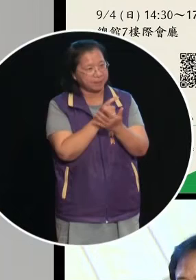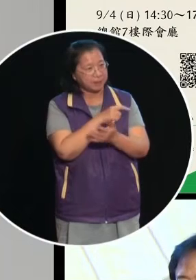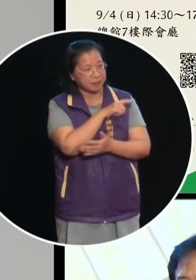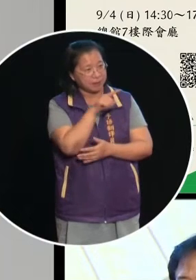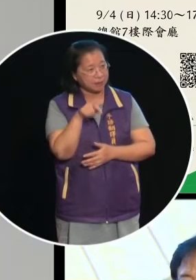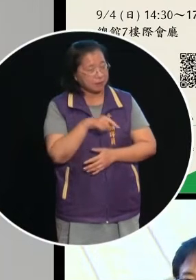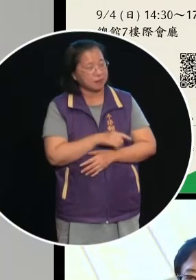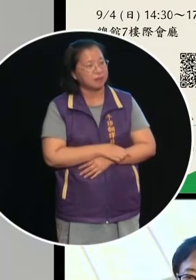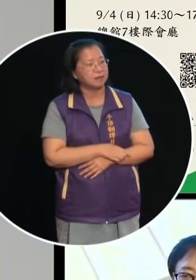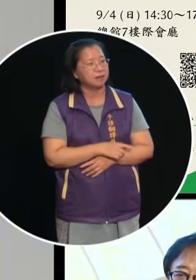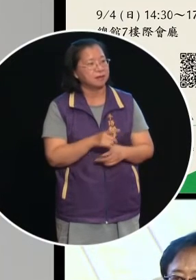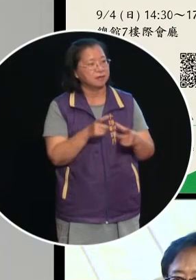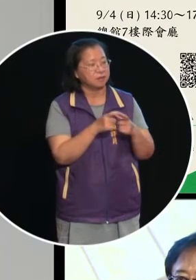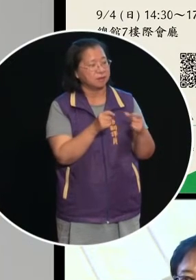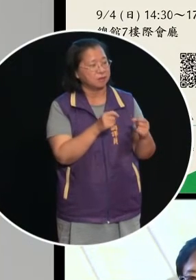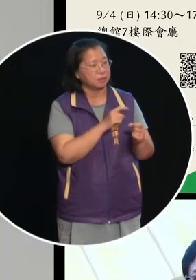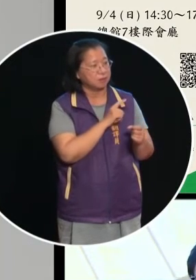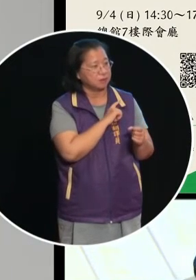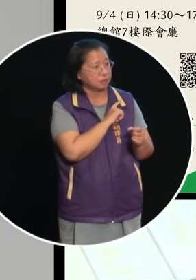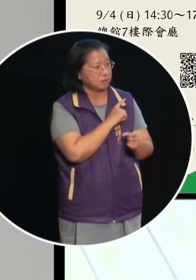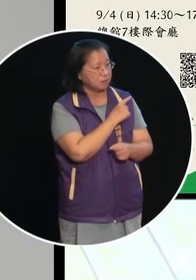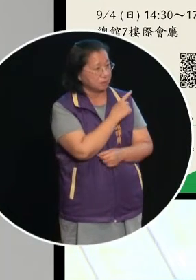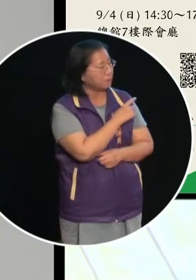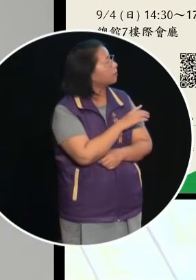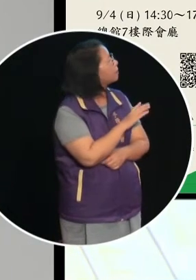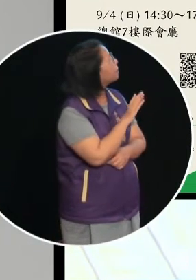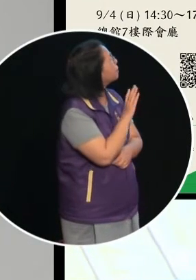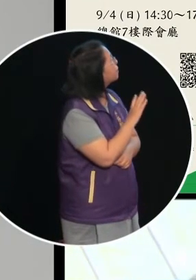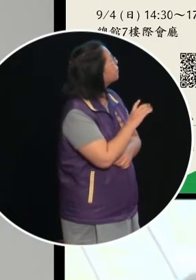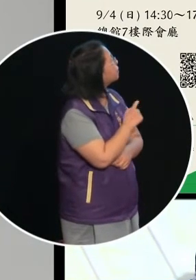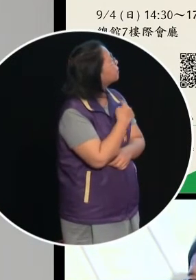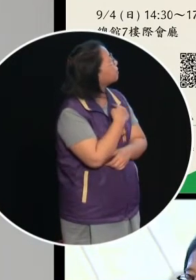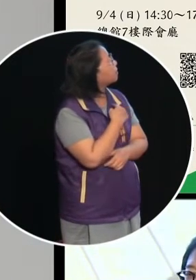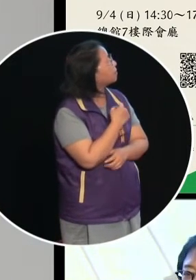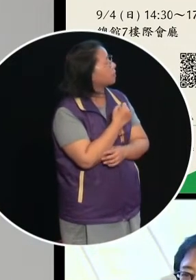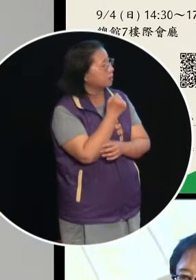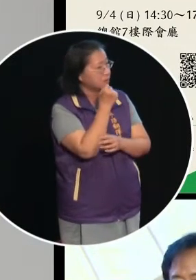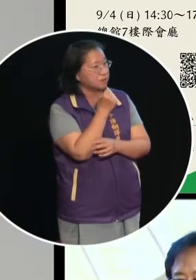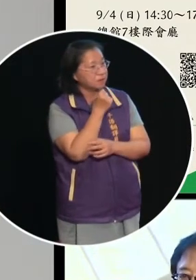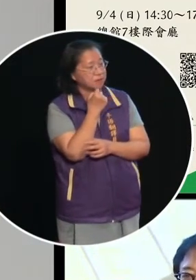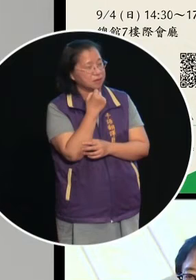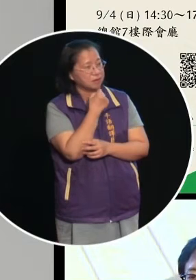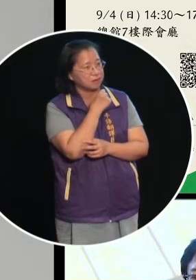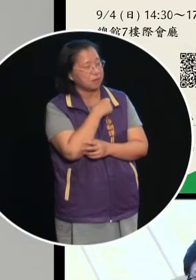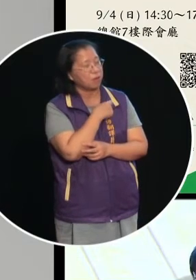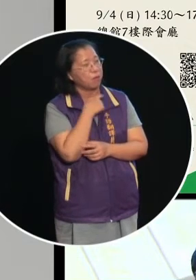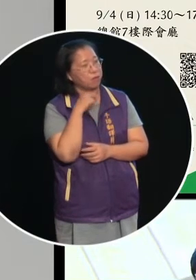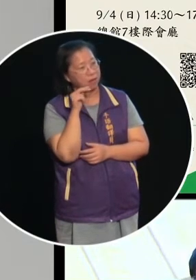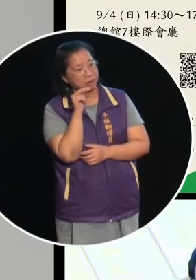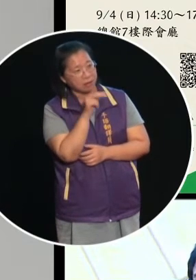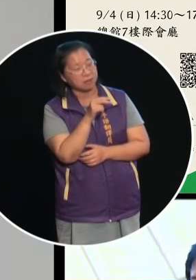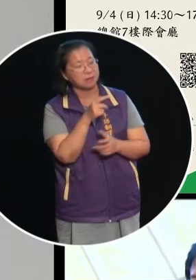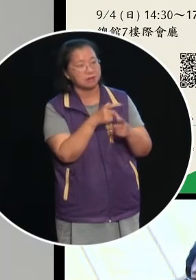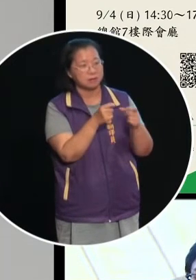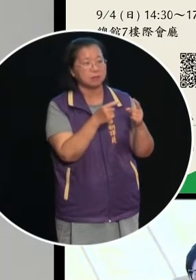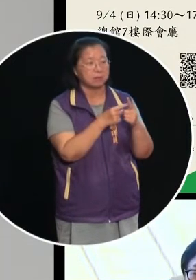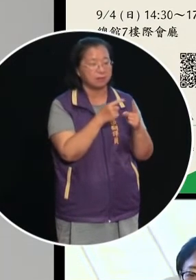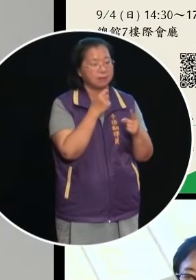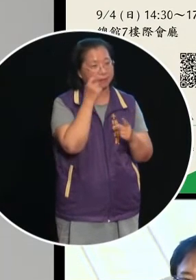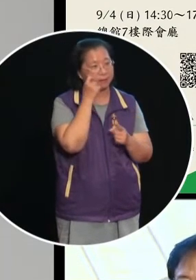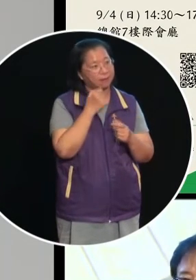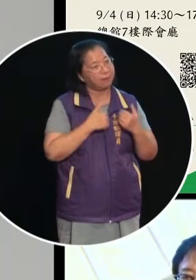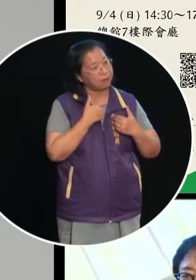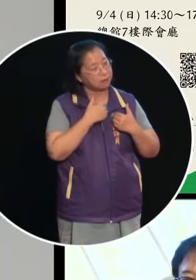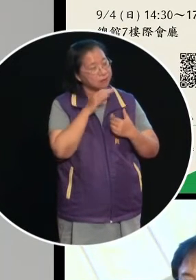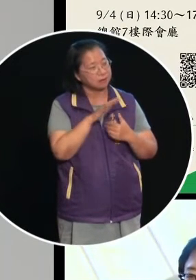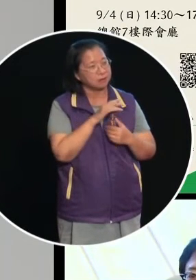有自己的日本 Twitter， 今天我看到一个日本人很高兴，那就日本人看有时会注意到